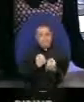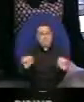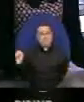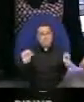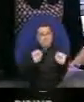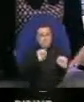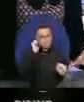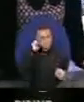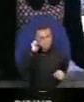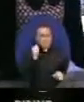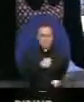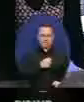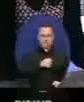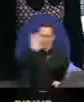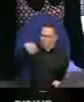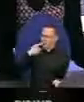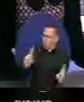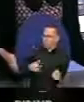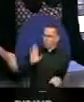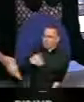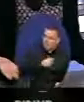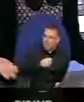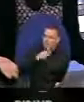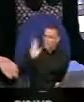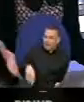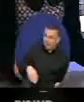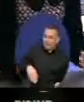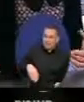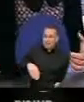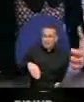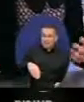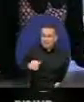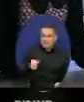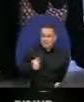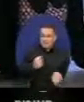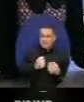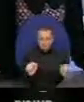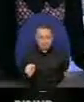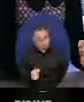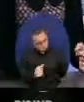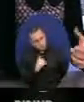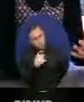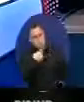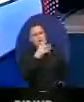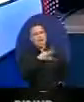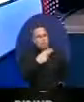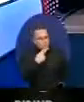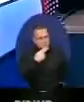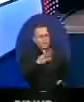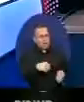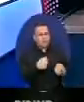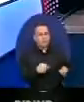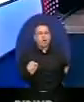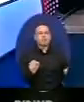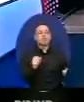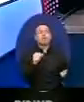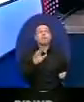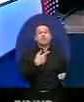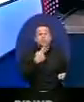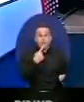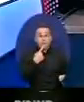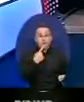את לא יכולה להיות גם פמיניסטית וגם דתייה. אני אומרת, וואלה. גם יהודית וגם דמוקרטית, עובדה. גם יהודית וגם דמוקרטית. זאת אומרת, משהו שאומר,